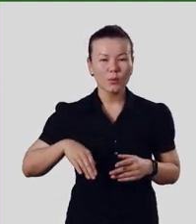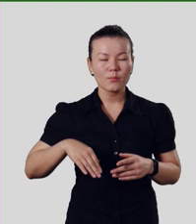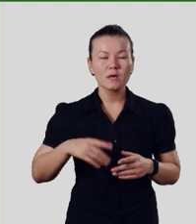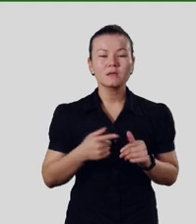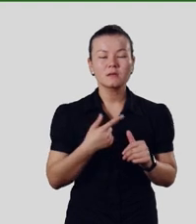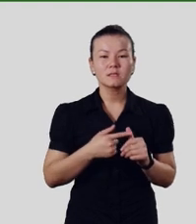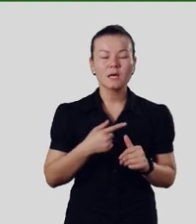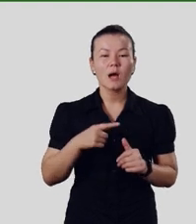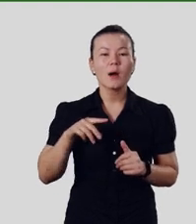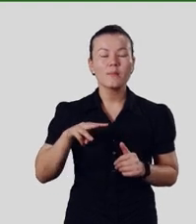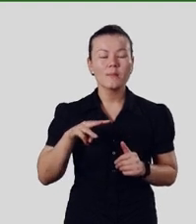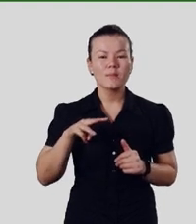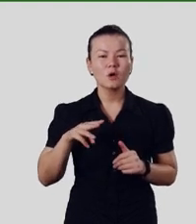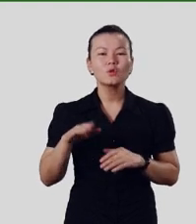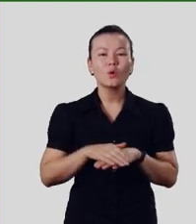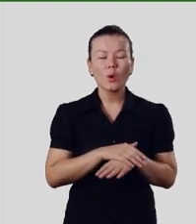мыс Доброй Надежды.